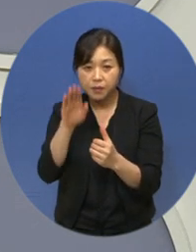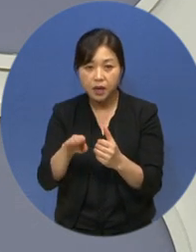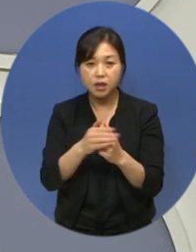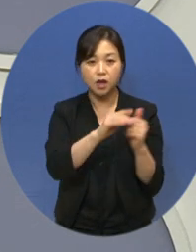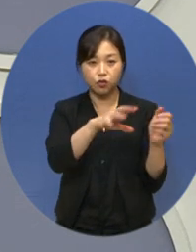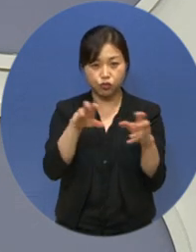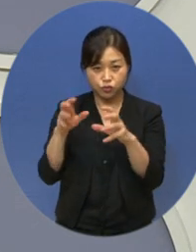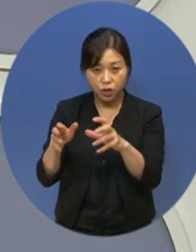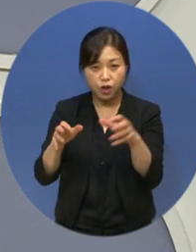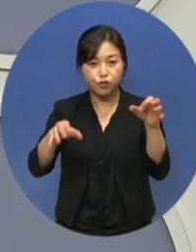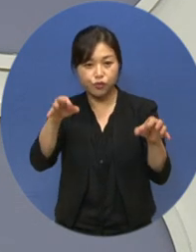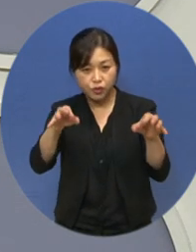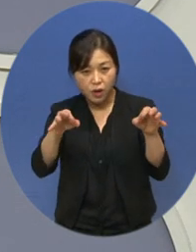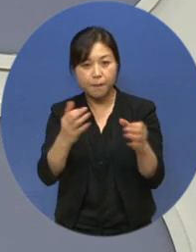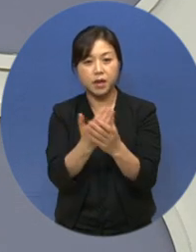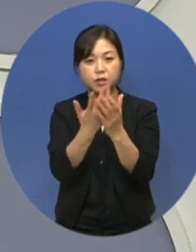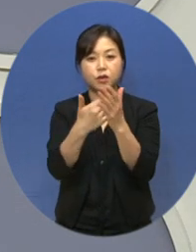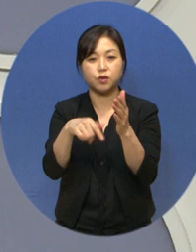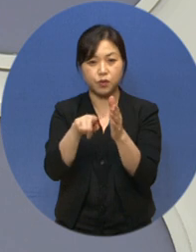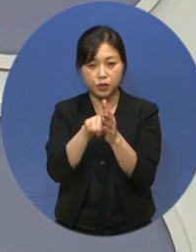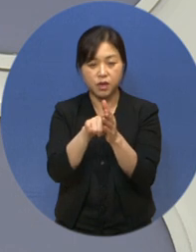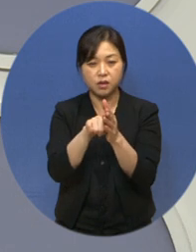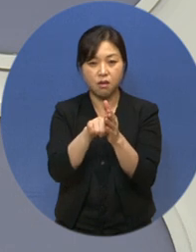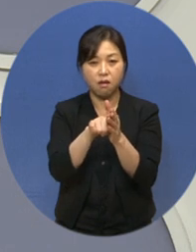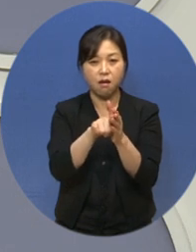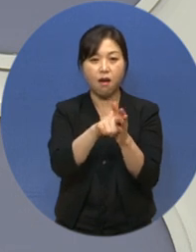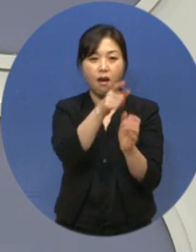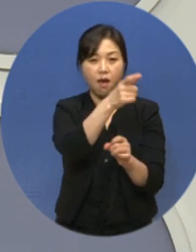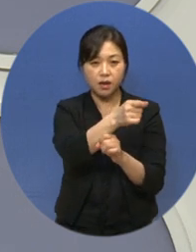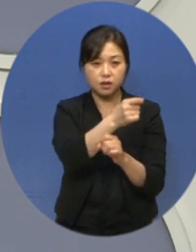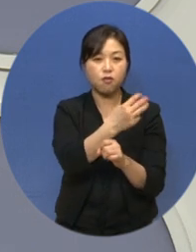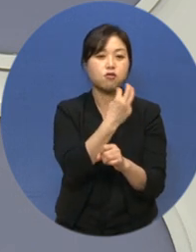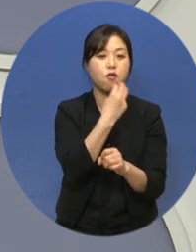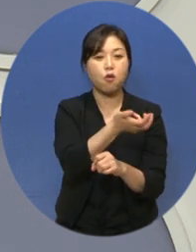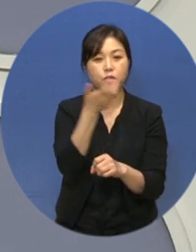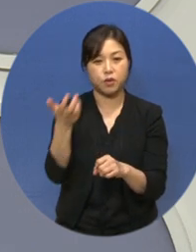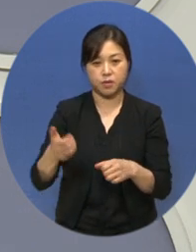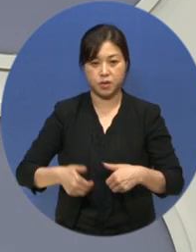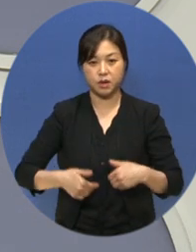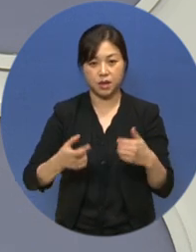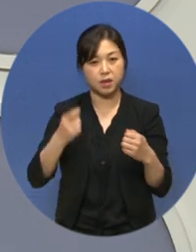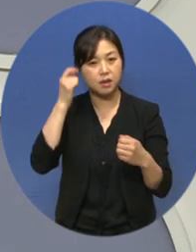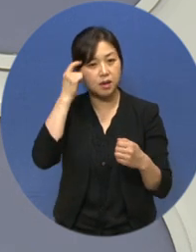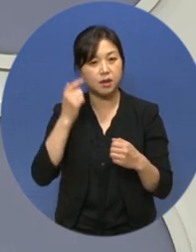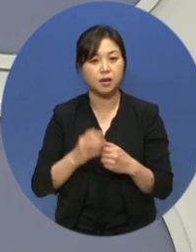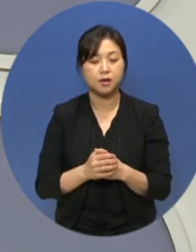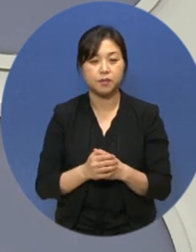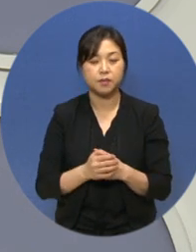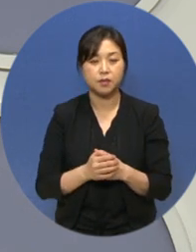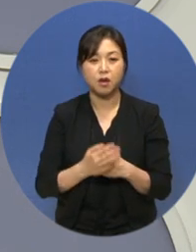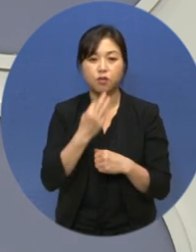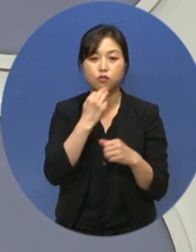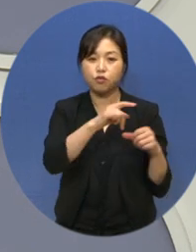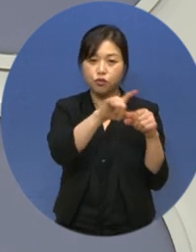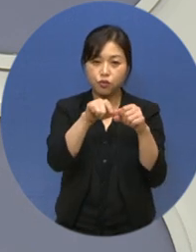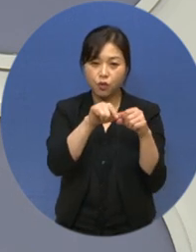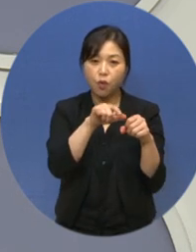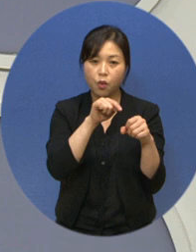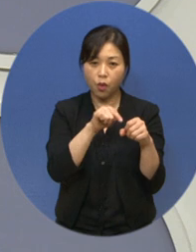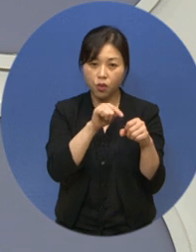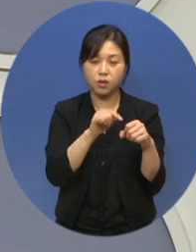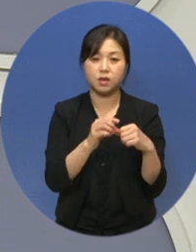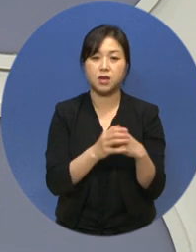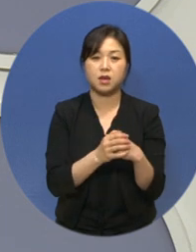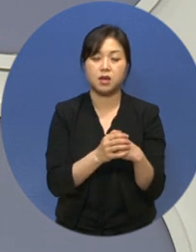당의 다 위에 행정 수도를 좀 가 된다는 말씀 드립니다 예컨대 대한민국의 수도권 2배 맵 전체